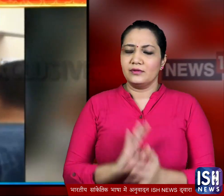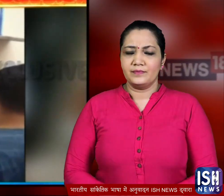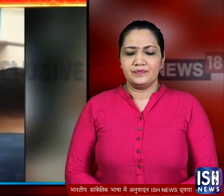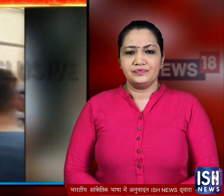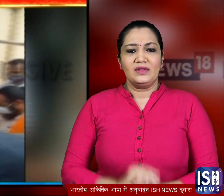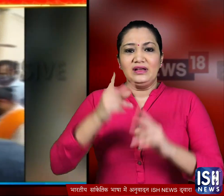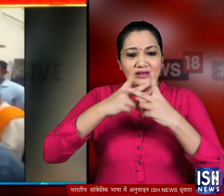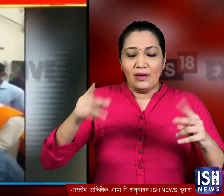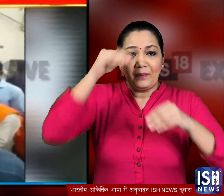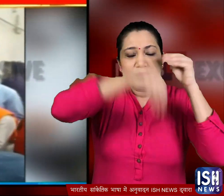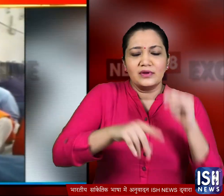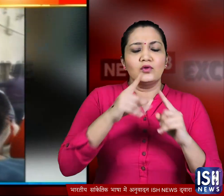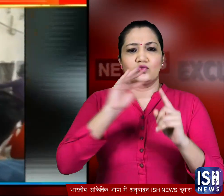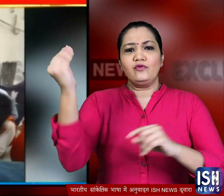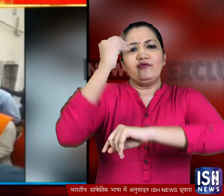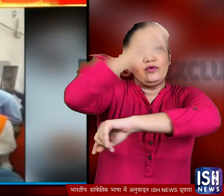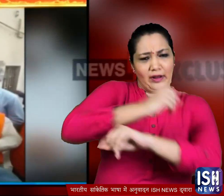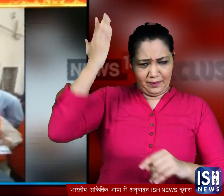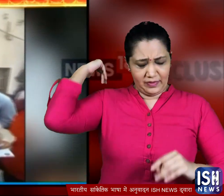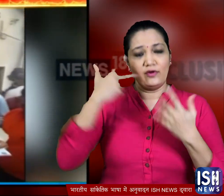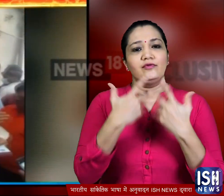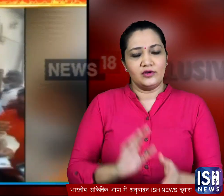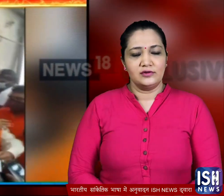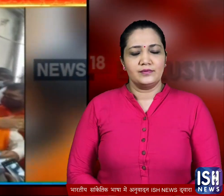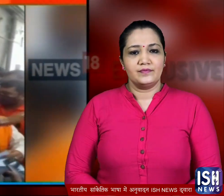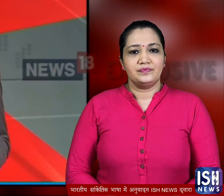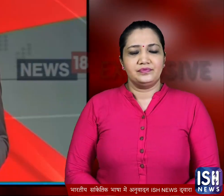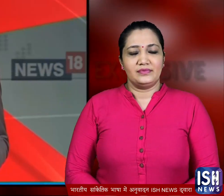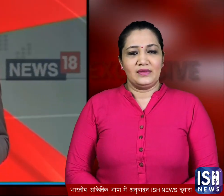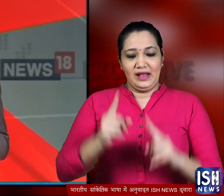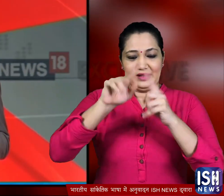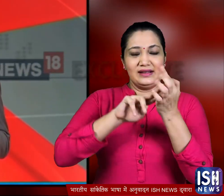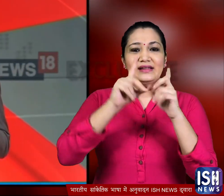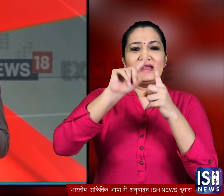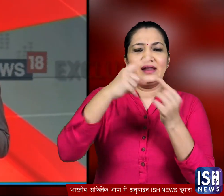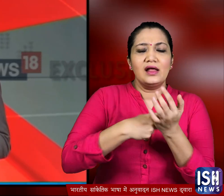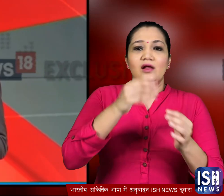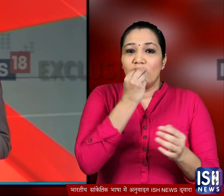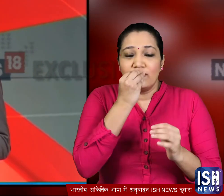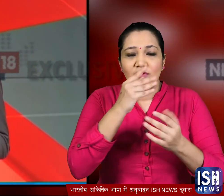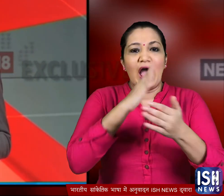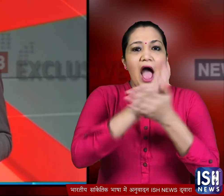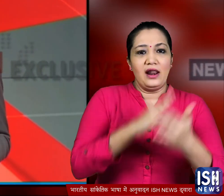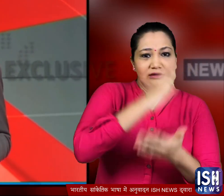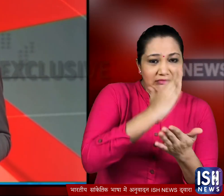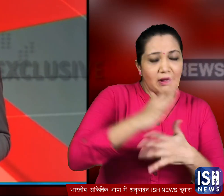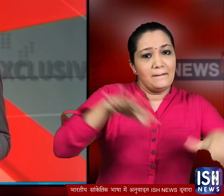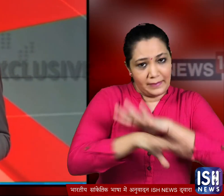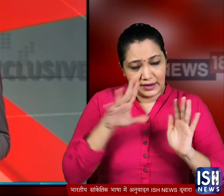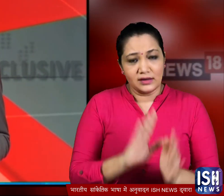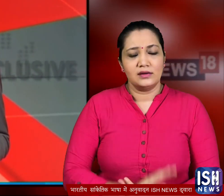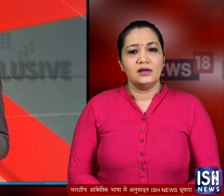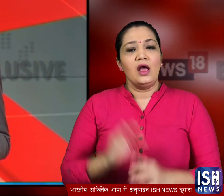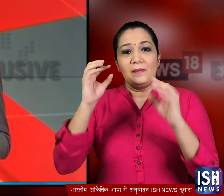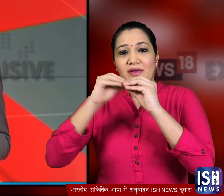है। जिस टेंडर पर यह सारा हंगामा हुआ वो कुछ दिन पहले जारी किया गया था और आरोप है कि टेंडर में स्कूल के मेस में हलाल मीट परोसने की